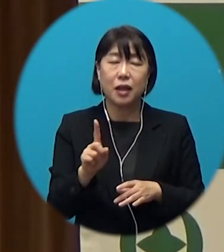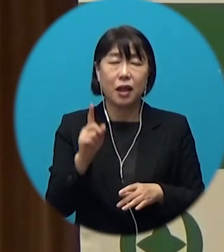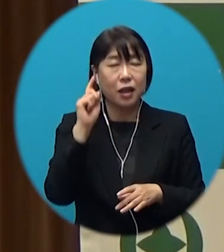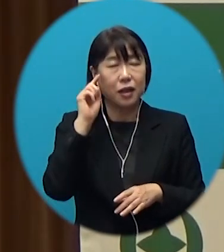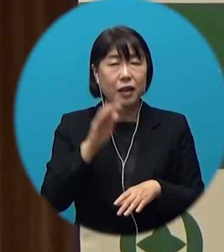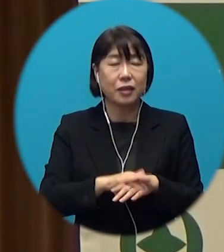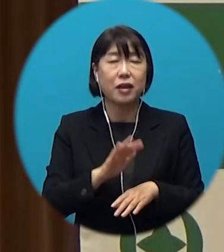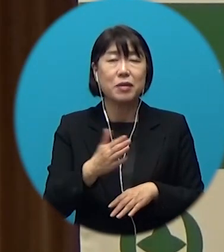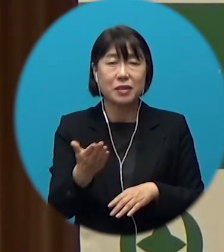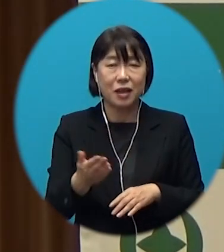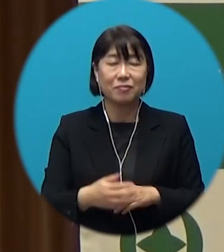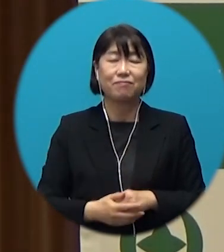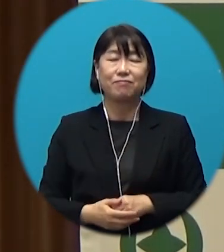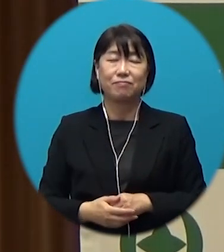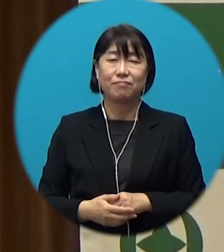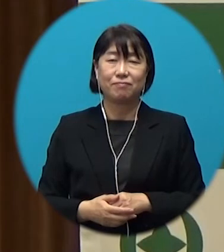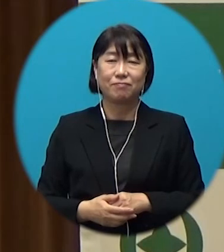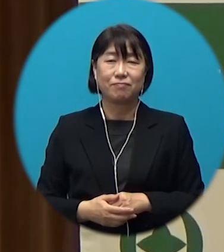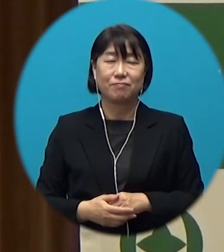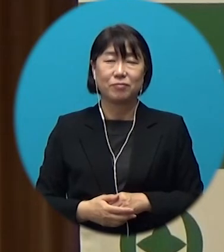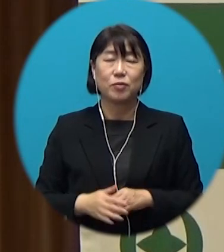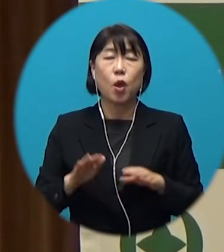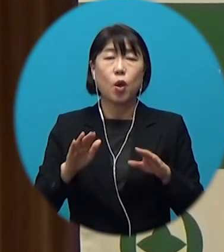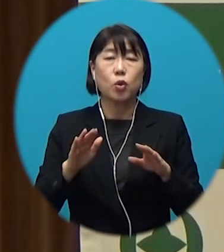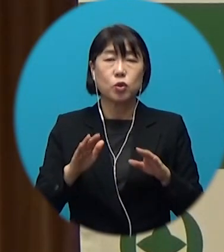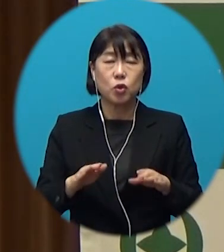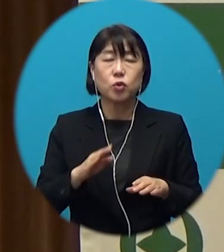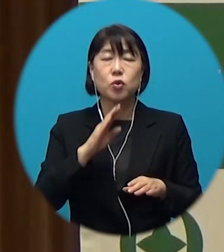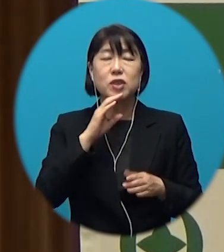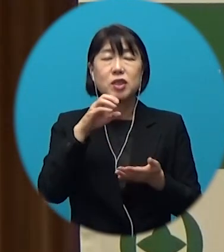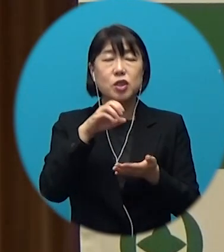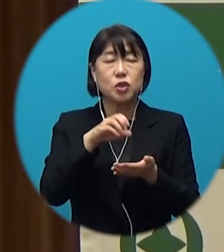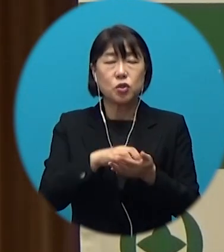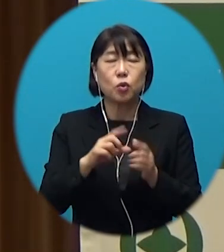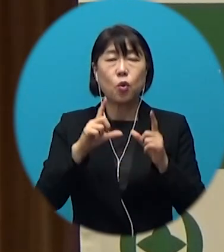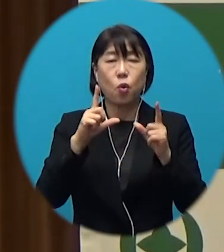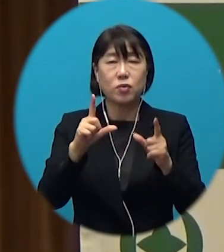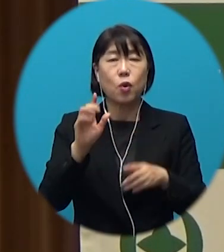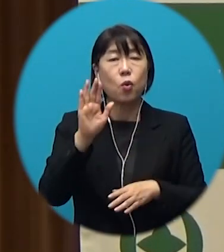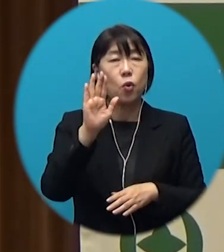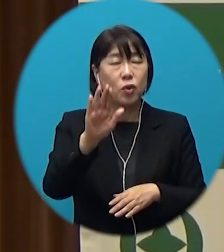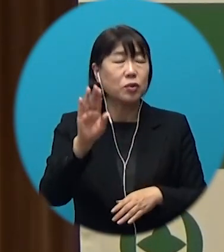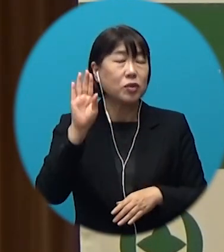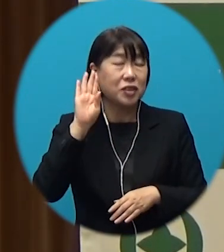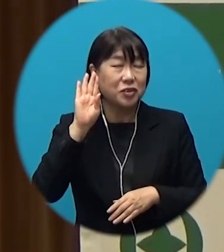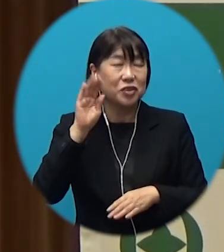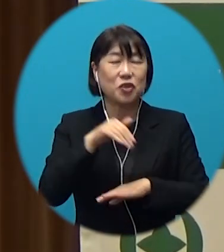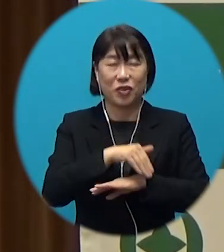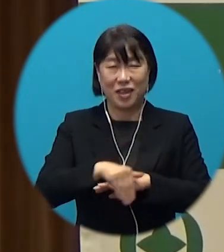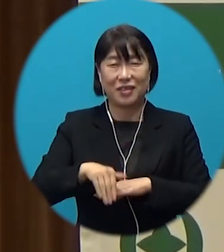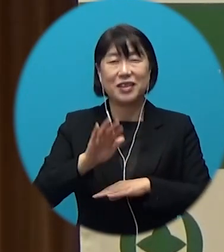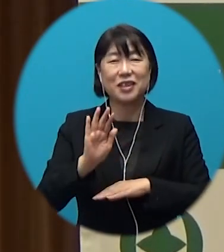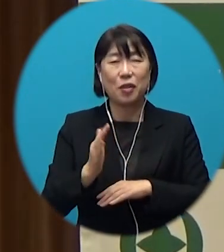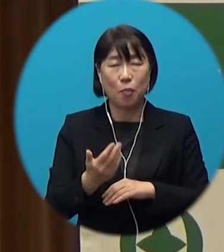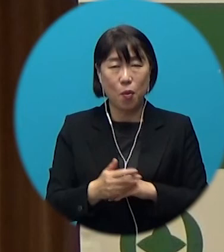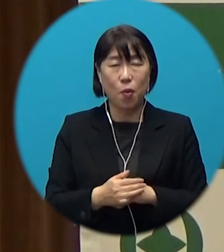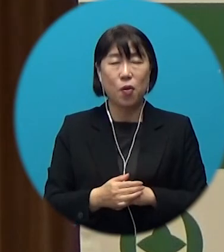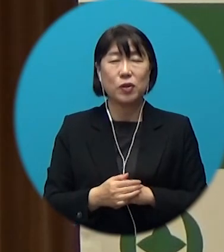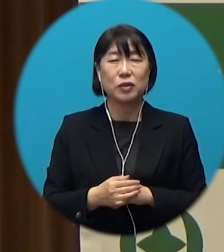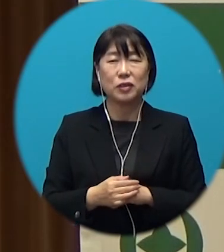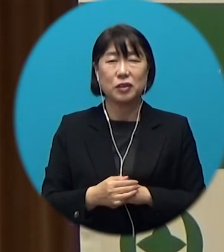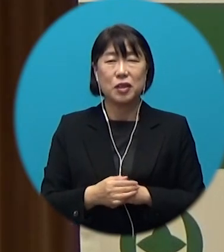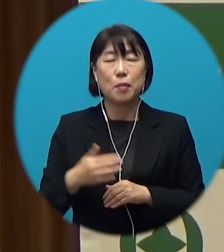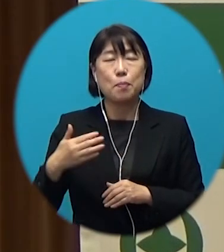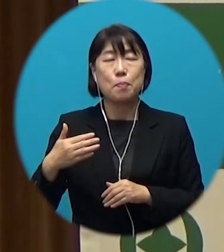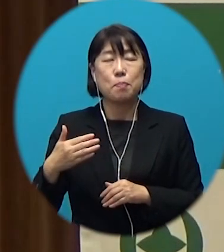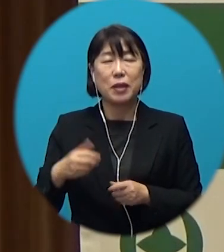ただきたい。 そうですね、あの、まあ、今日の、まあ、実証の報告についてこの後ちょっと聞くことになっていますので、あの、まだ